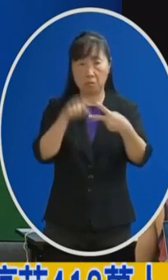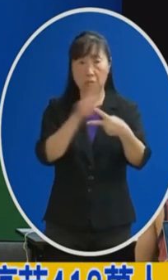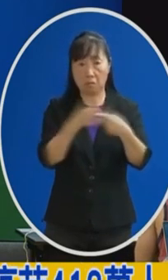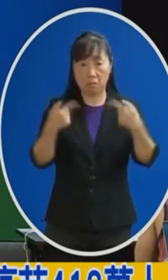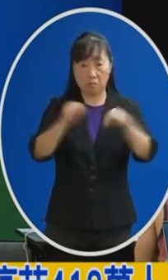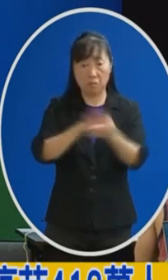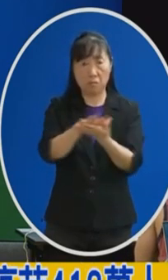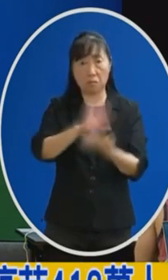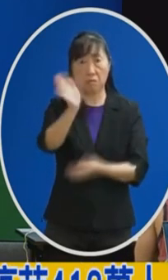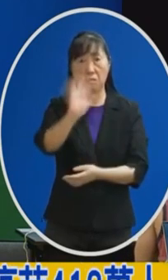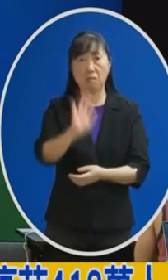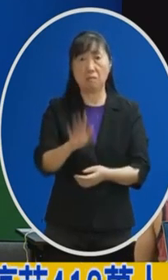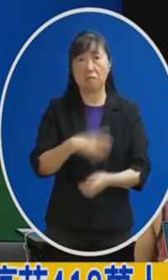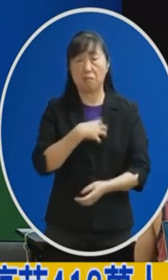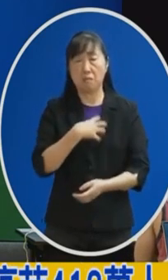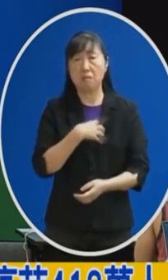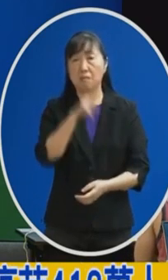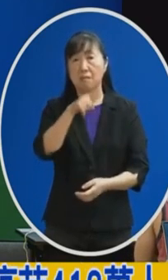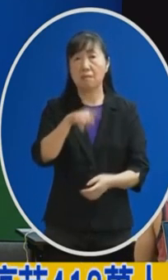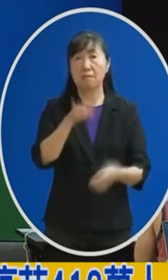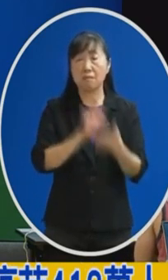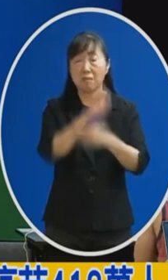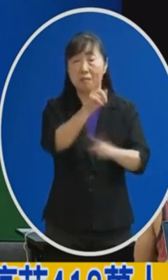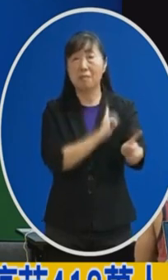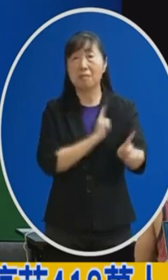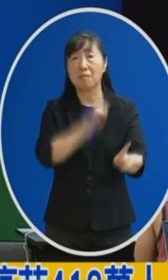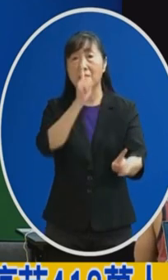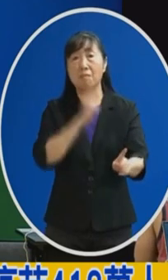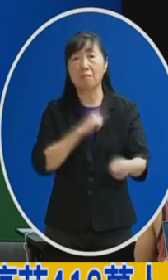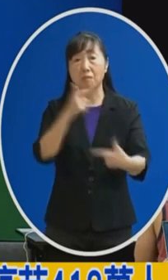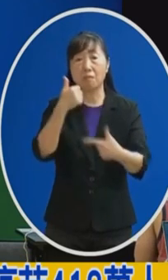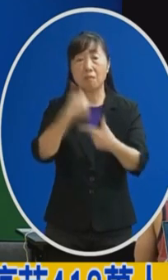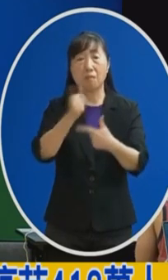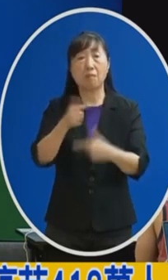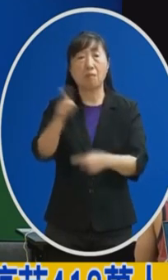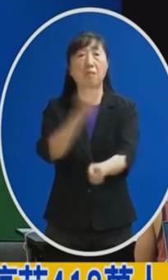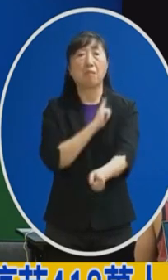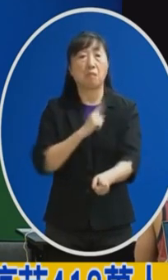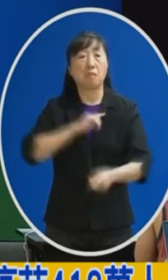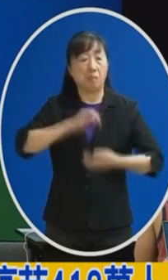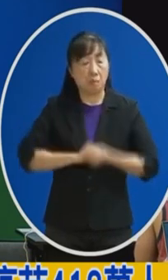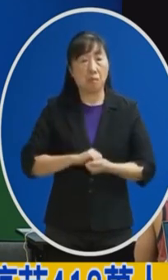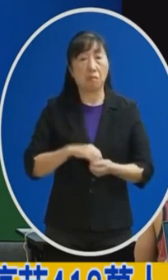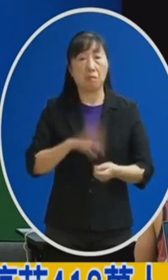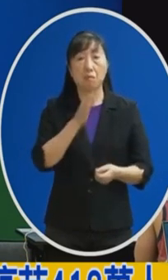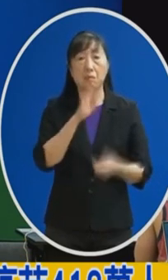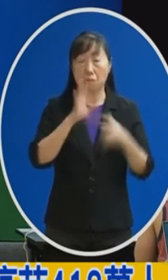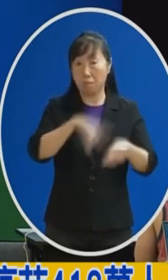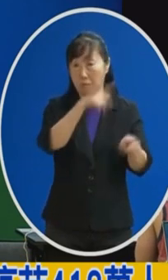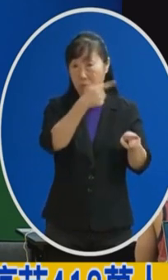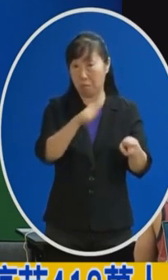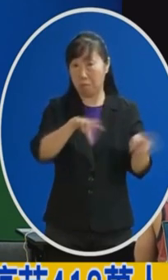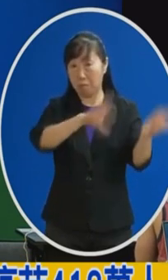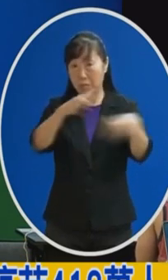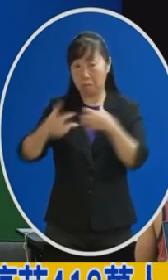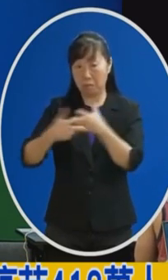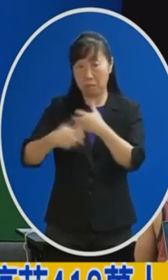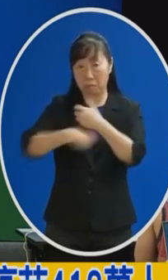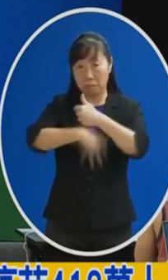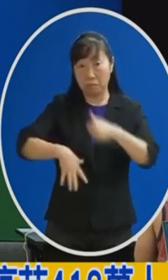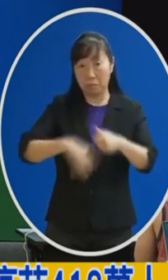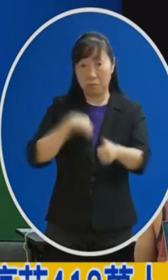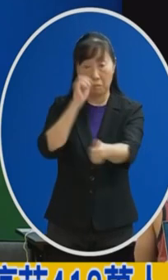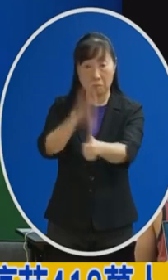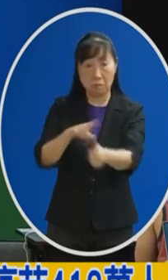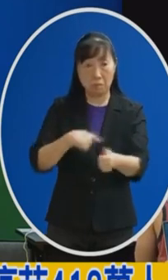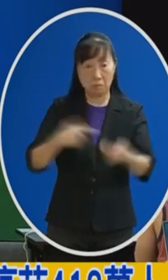澄清说，他只是建议民众不要自己决定混打。那也就是说，世卫并没有建议大家不要混打。对此，指挥中心有没有什么